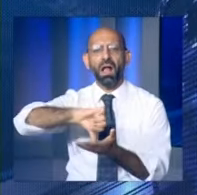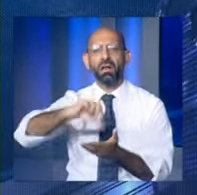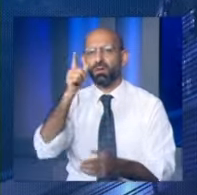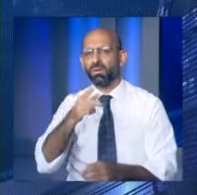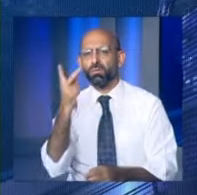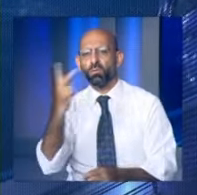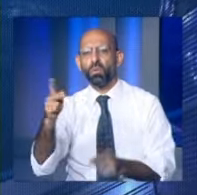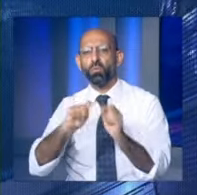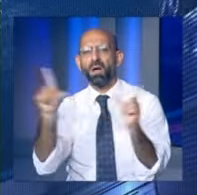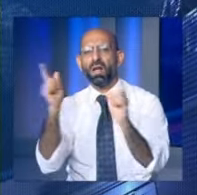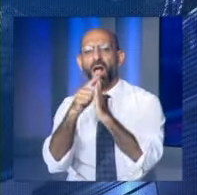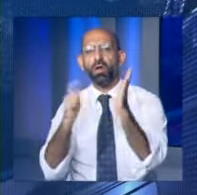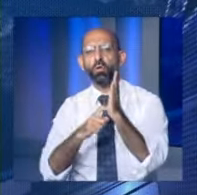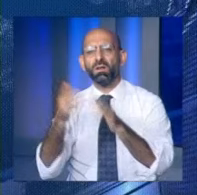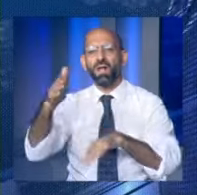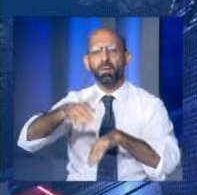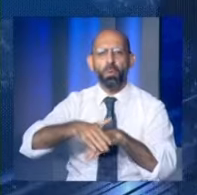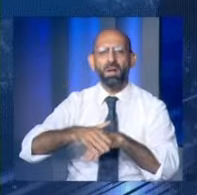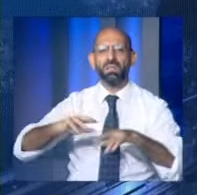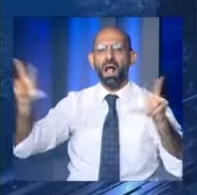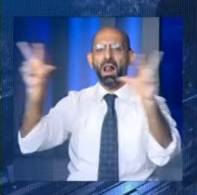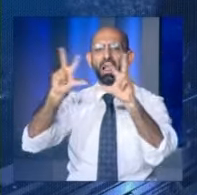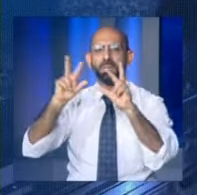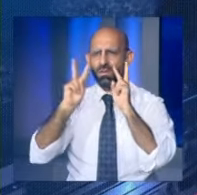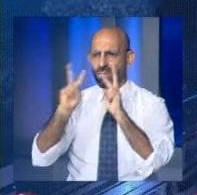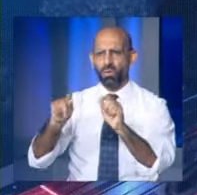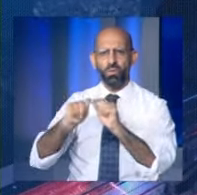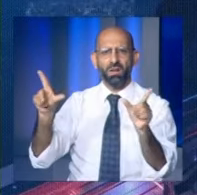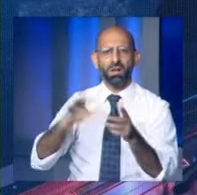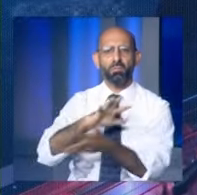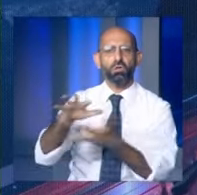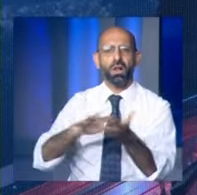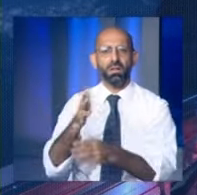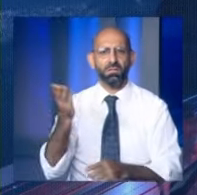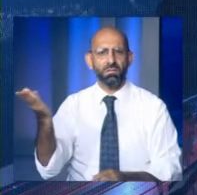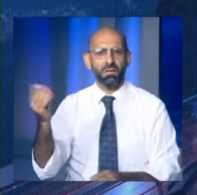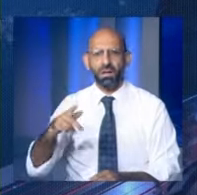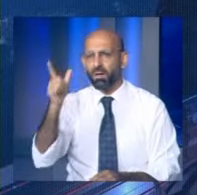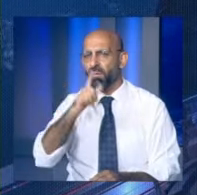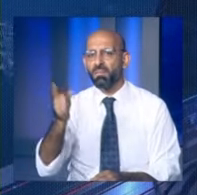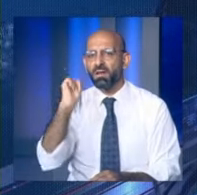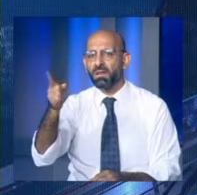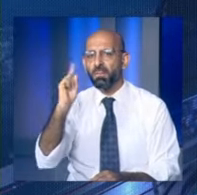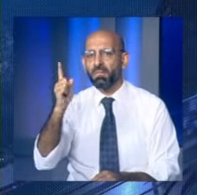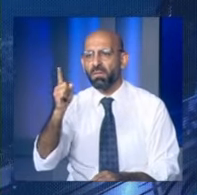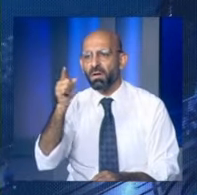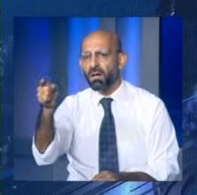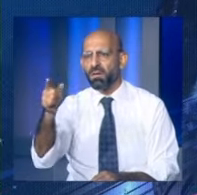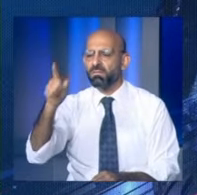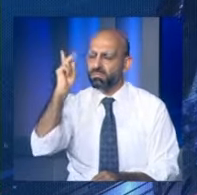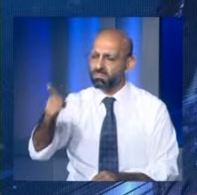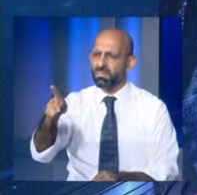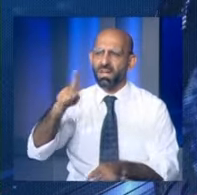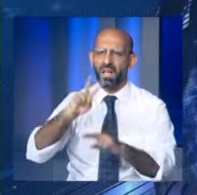شمخاني أضاف: لقد تهيأت العمليات القانونية والدبلوماسية والإعلامية التي مرت بالظروف اللازمة لإنزال أشد